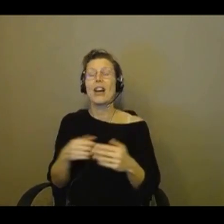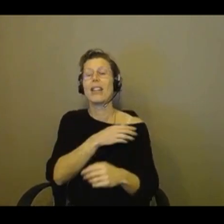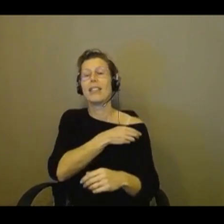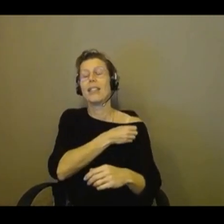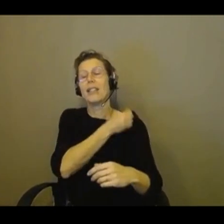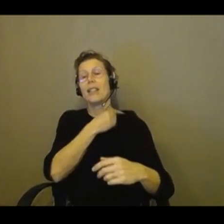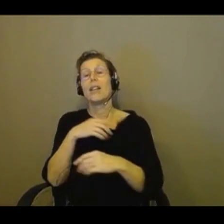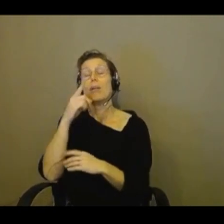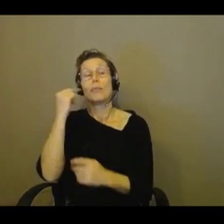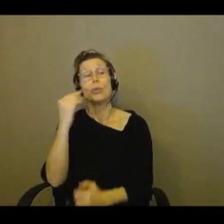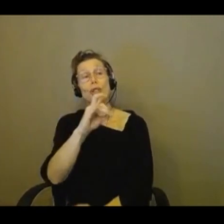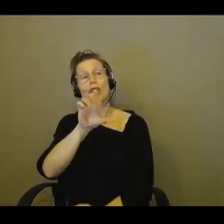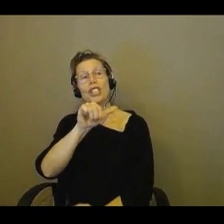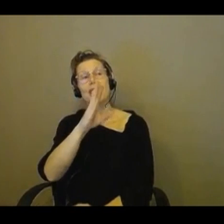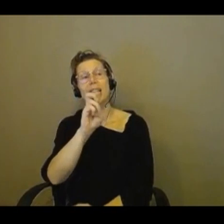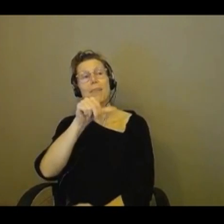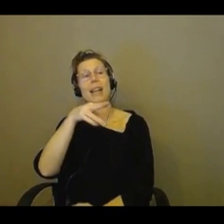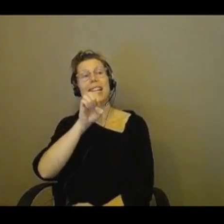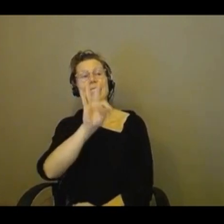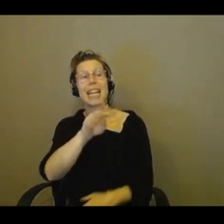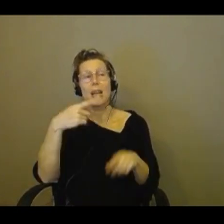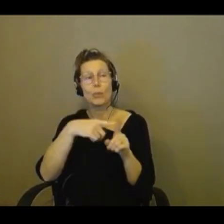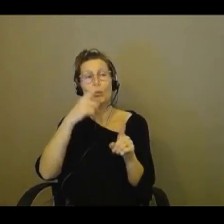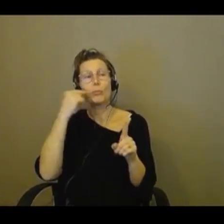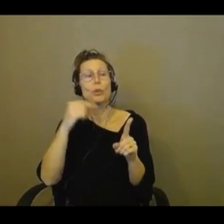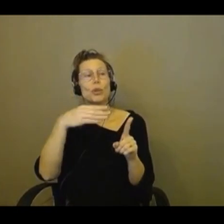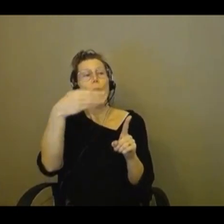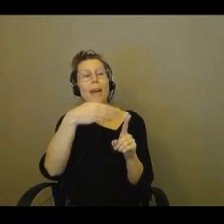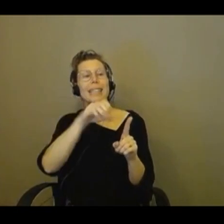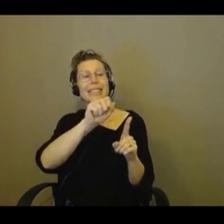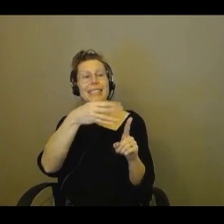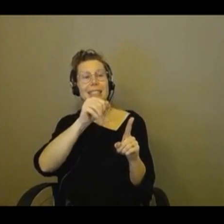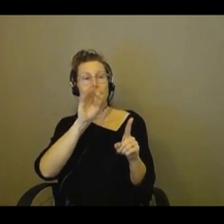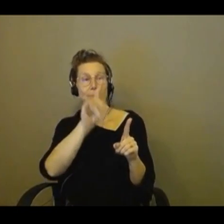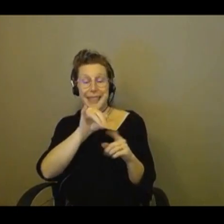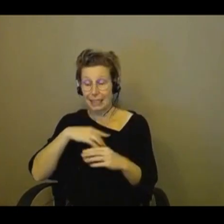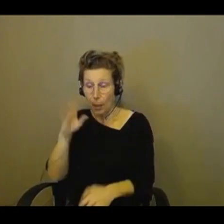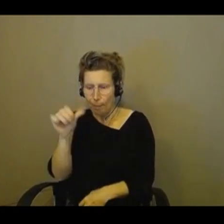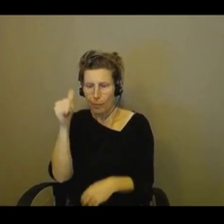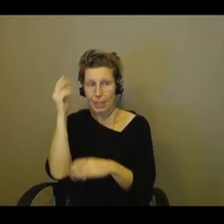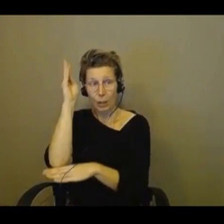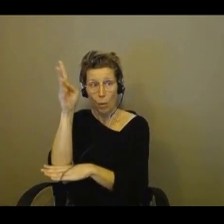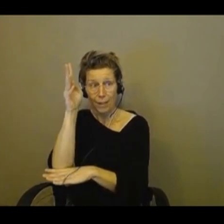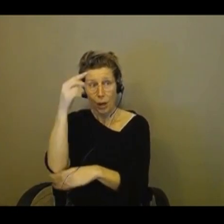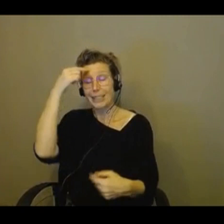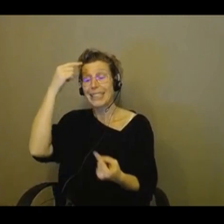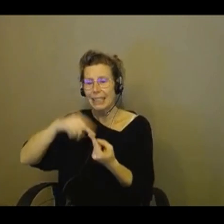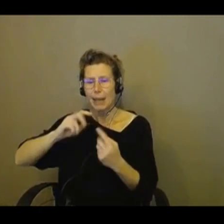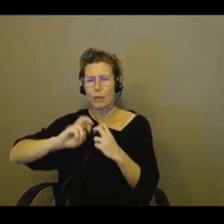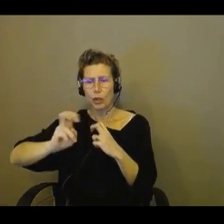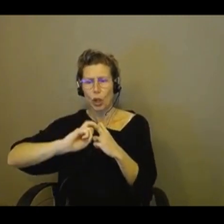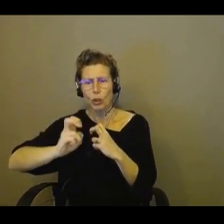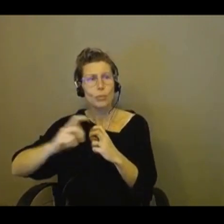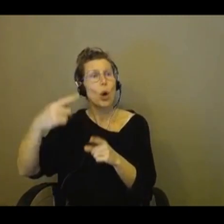Anthony Martin-Smith. La première conférence pour l'accessibilité, les transports et la mobilité inclusive est donc officiellement lancée. On passe à cette première table